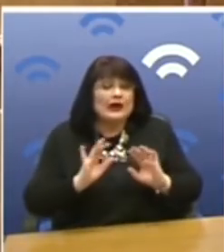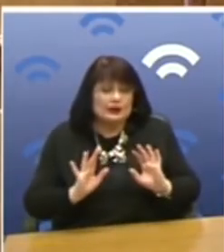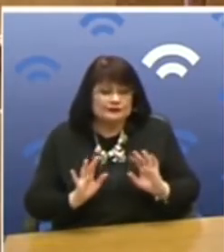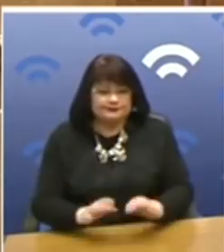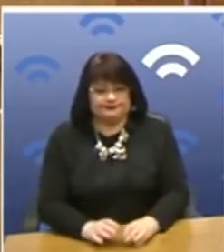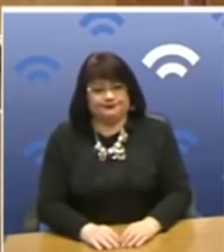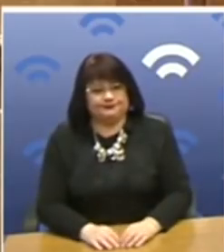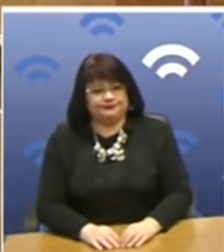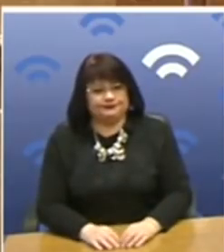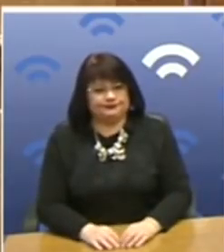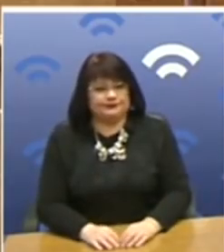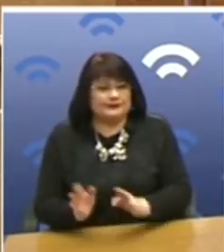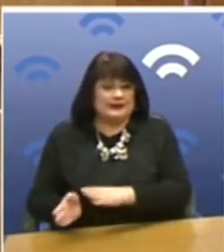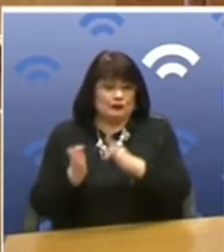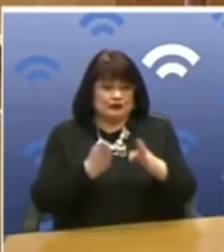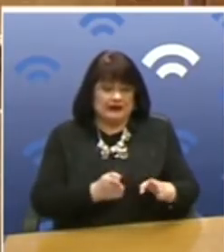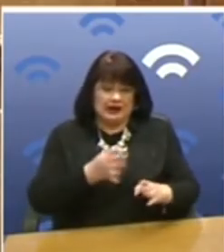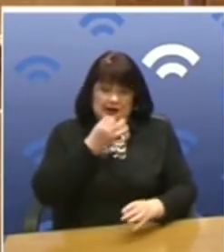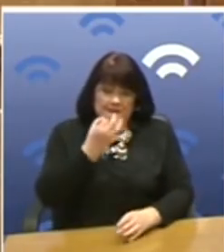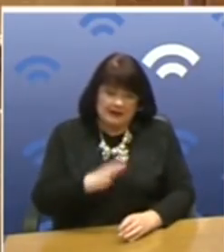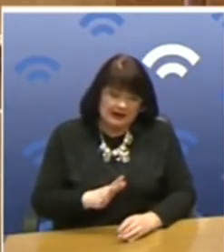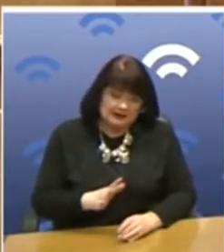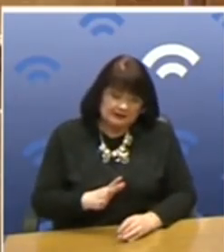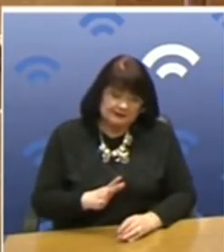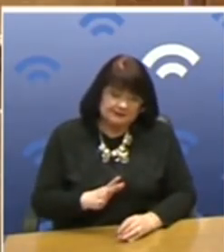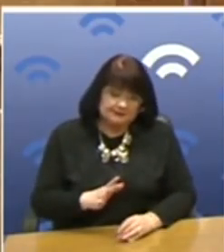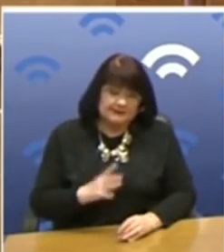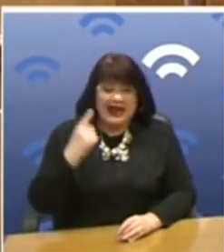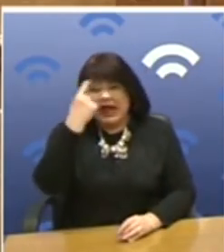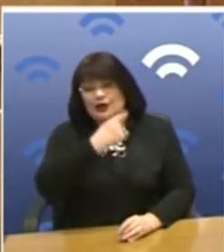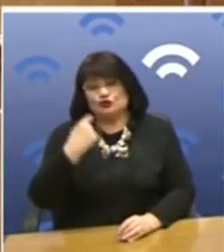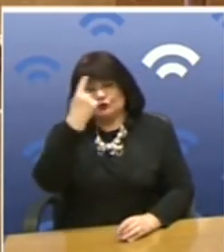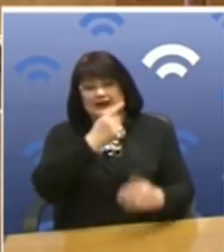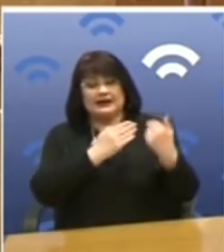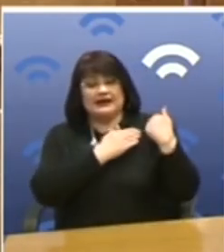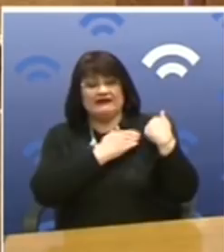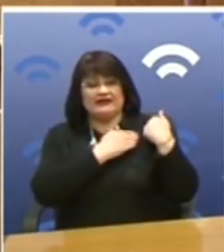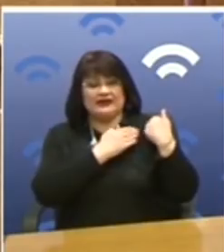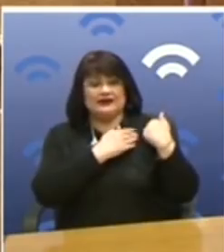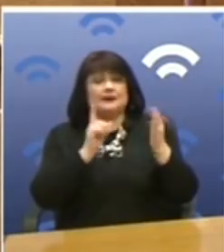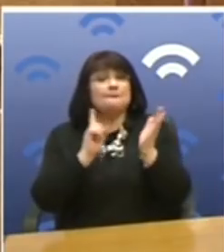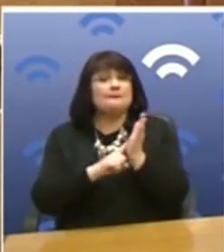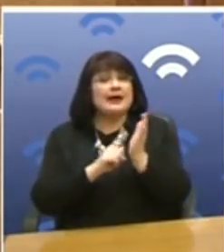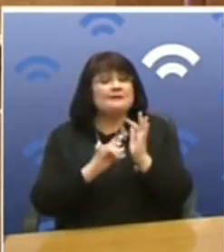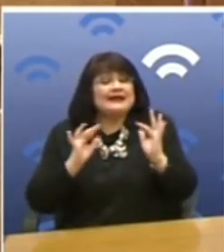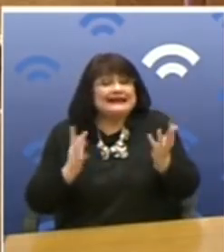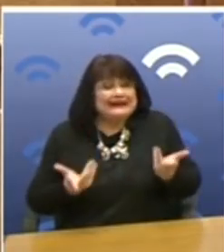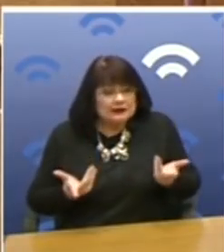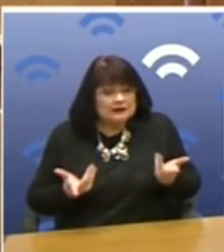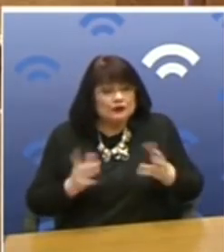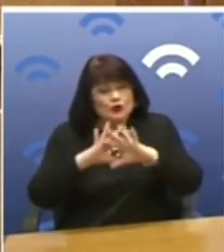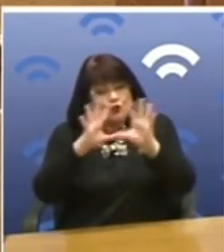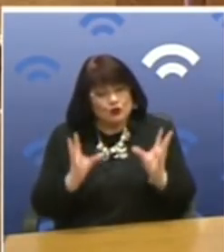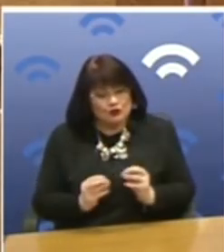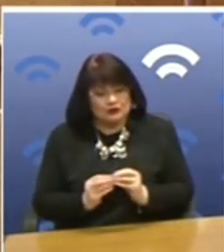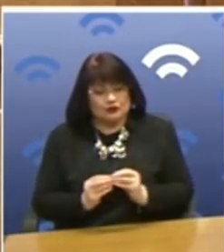Ταυτόχρονα όμως είπαμε ότι η ατομική ευθύνη πρέπει να στηρίζεται σε ένα